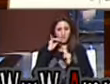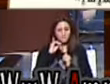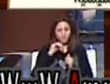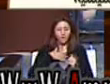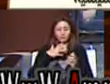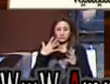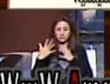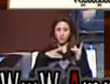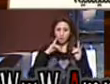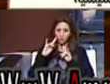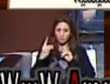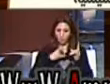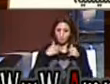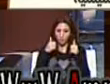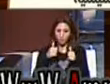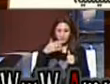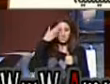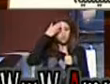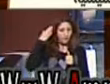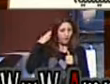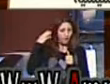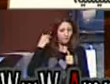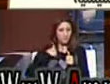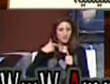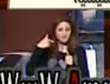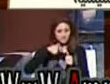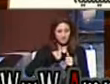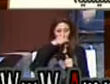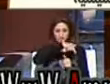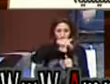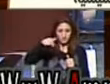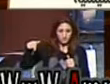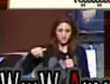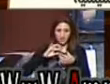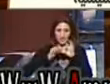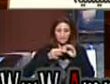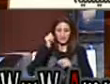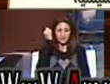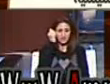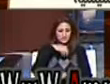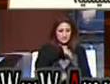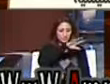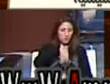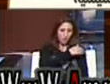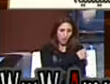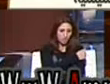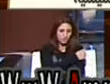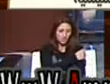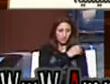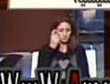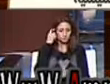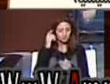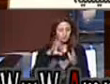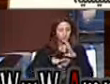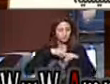بعض، وقلنا إنه الخبرة اللي تراكمت عندنا في هذه الجمعية، سواء كخبرة في إنتاج